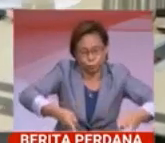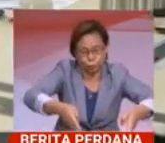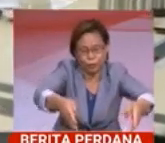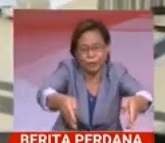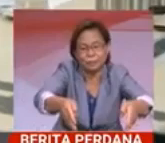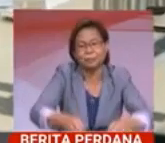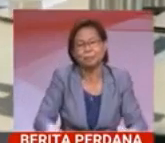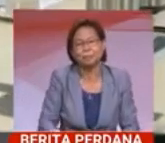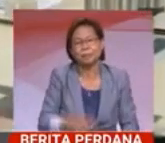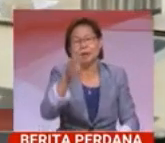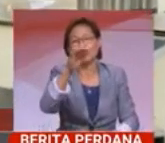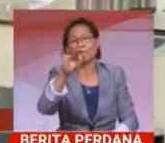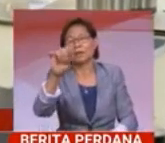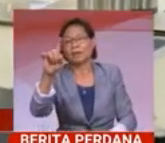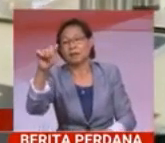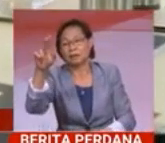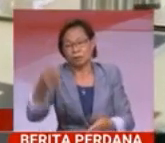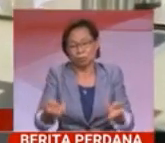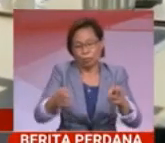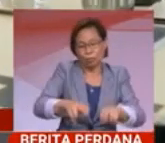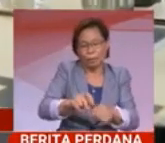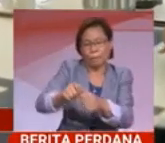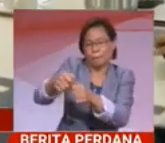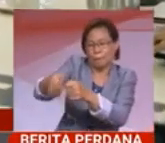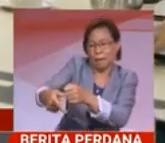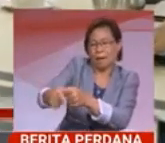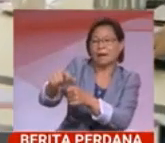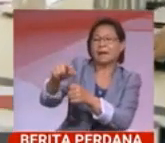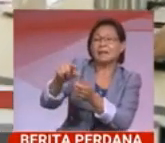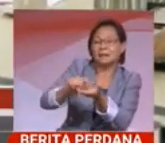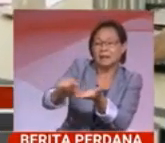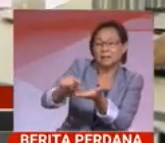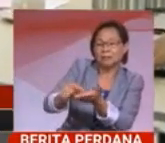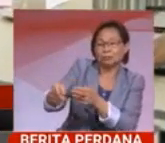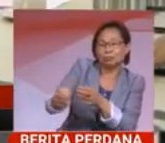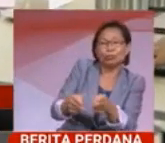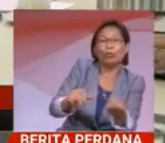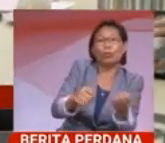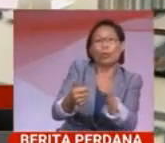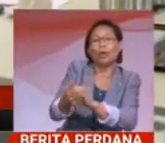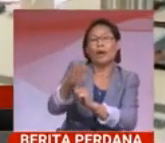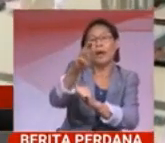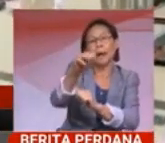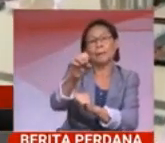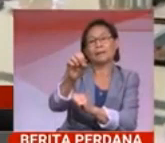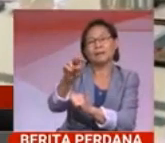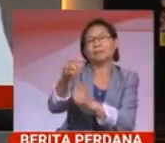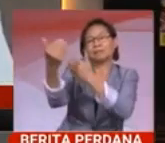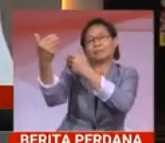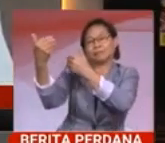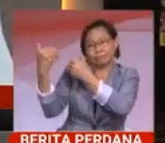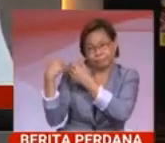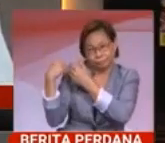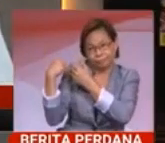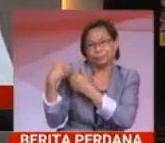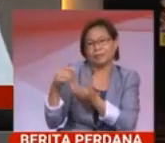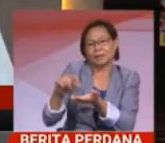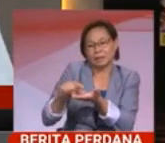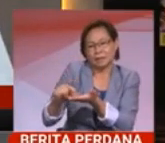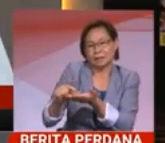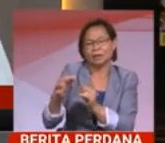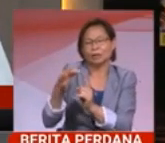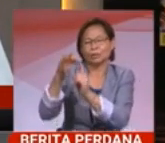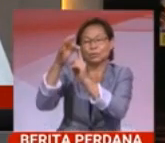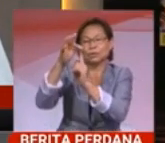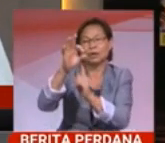jelas firdaus kontrak dan pembayaran gaji fatihah diuruskan oleh majlis sukan negara msn to